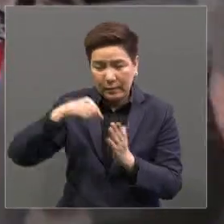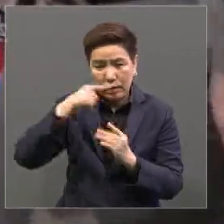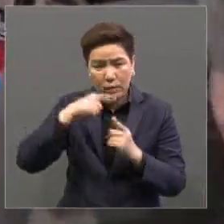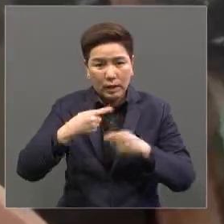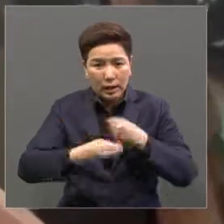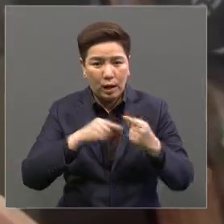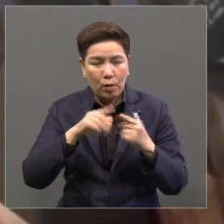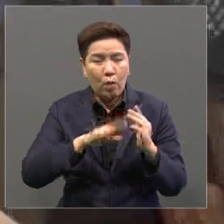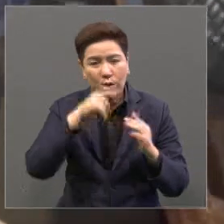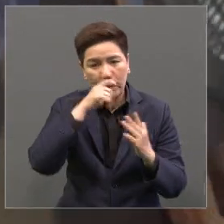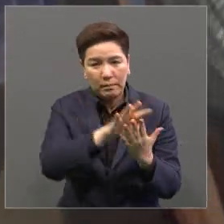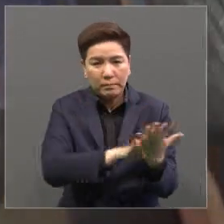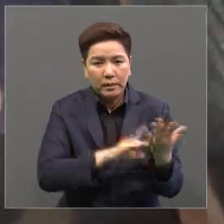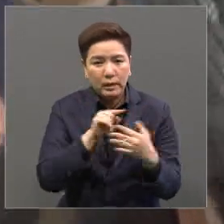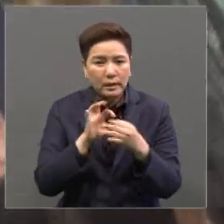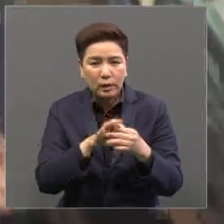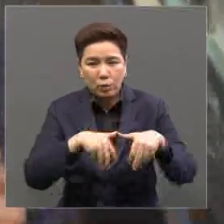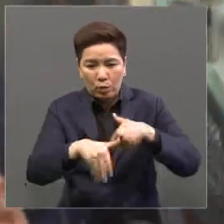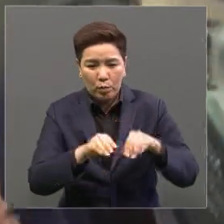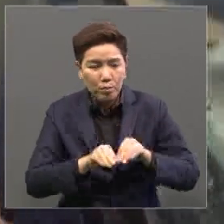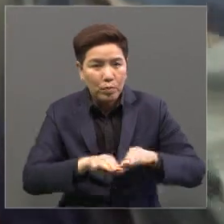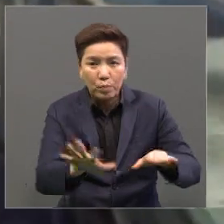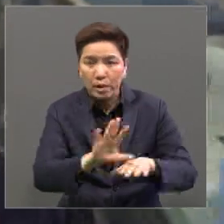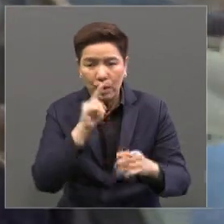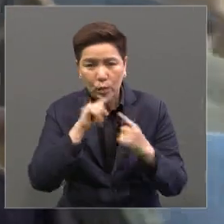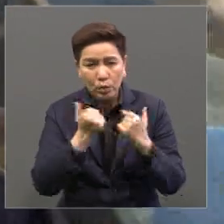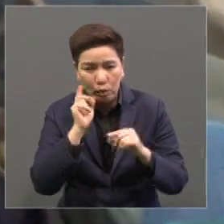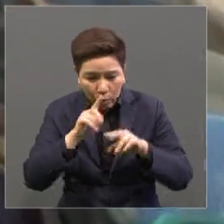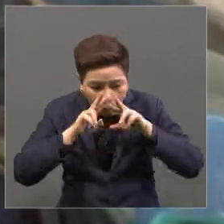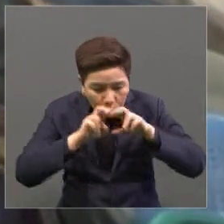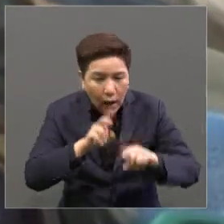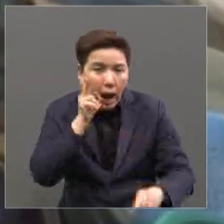ไปสู่ในพื้นที่ชั้นในของประเทศแล้วก็เข้าไปสู่ชุมชนเน้นย้ำเรื่องของ